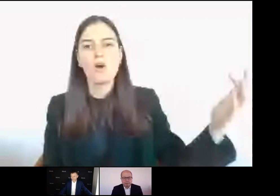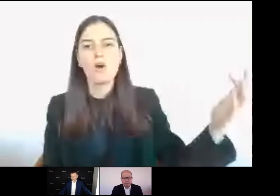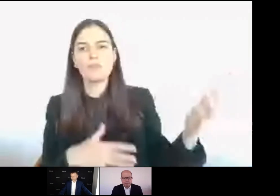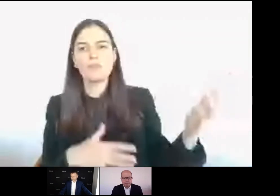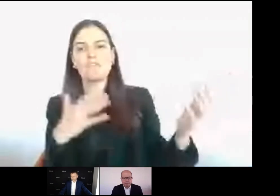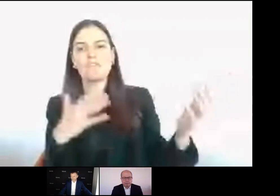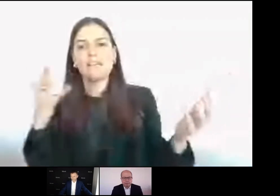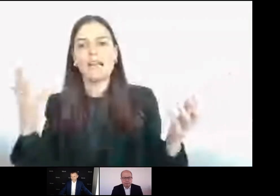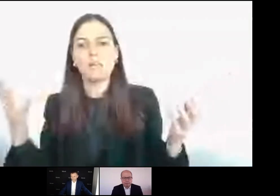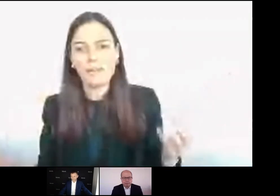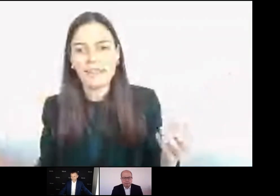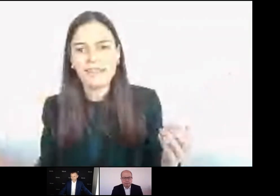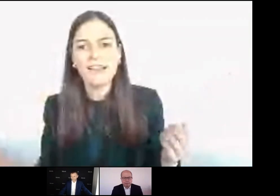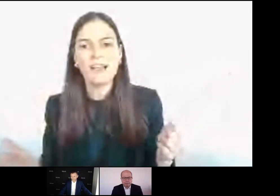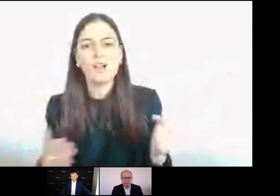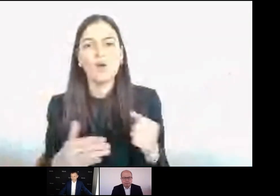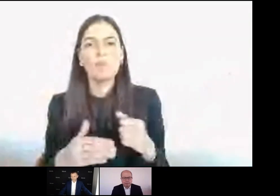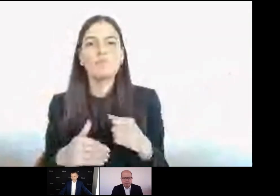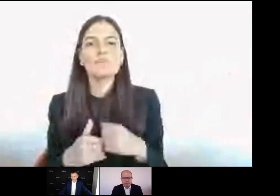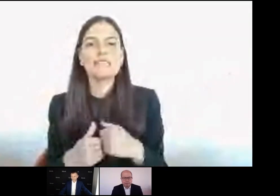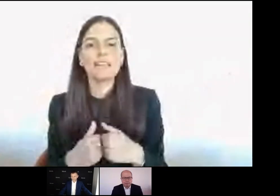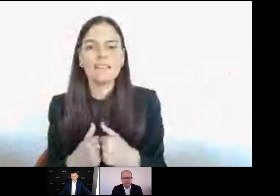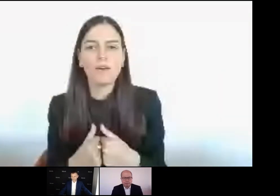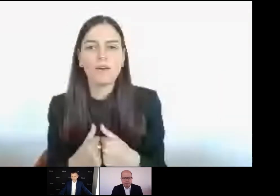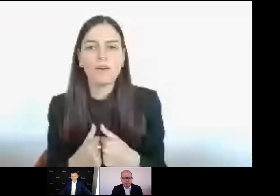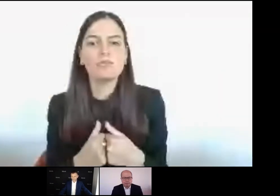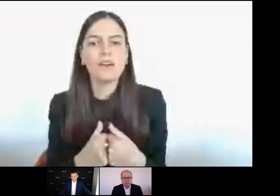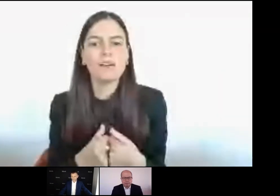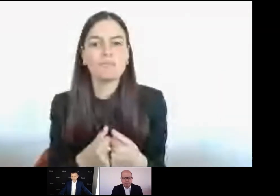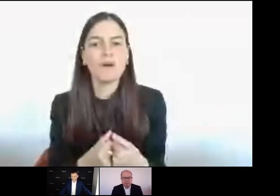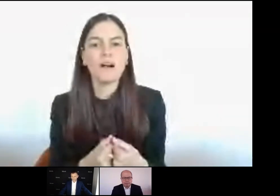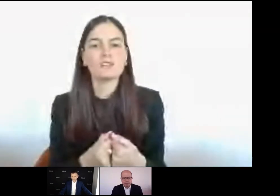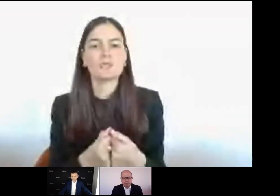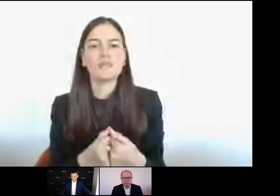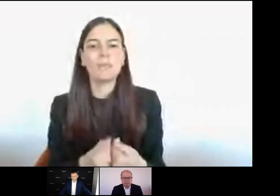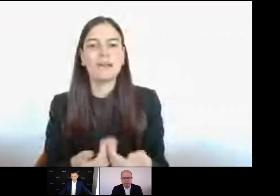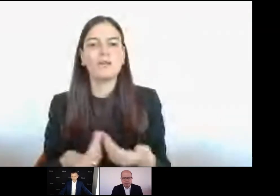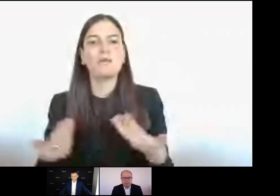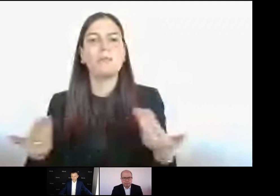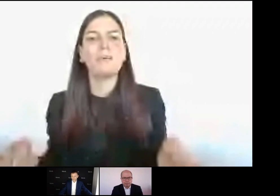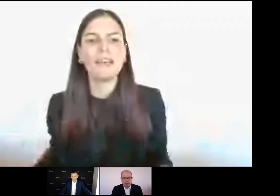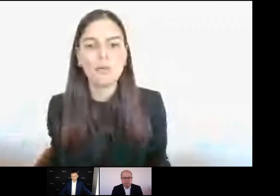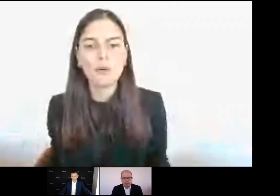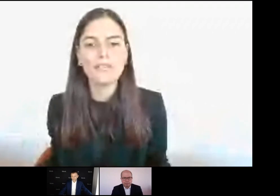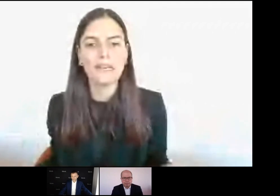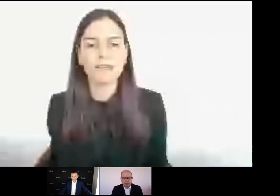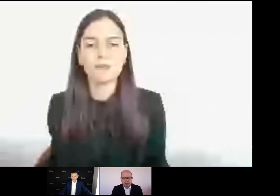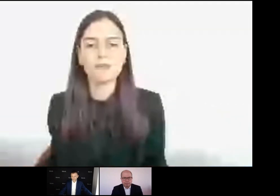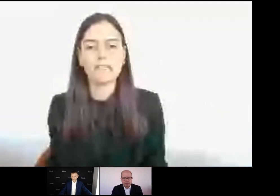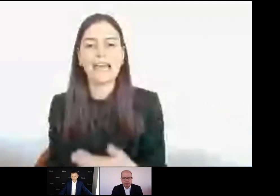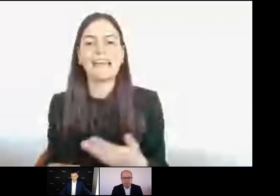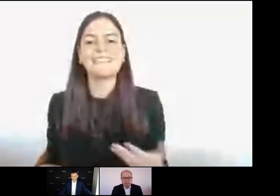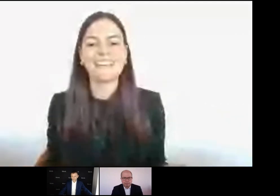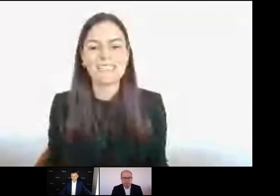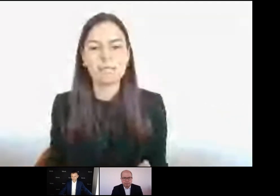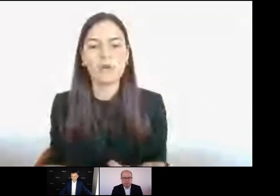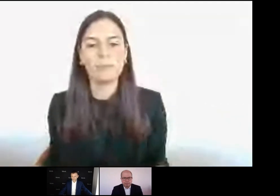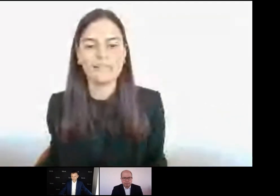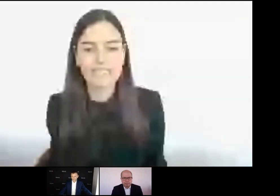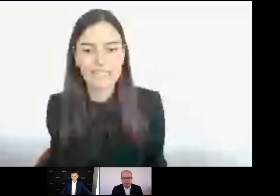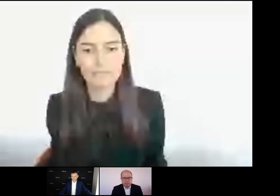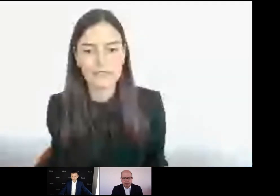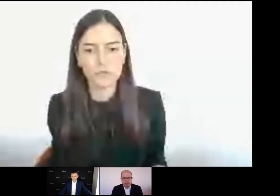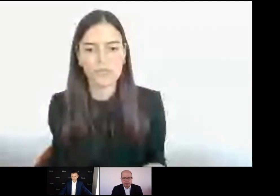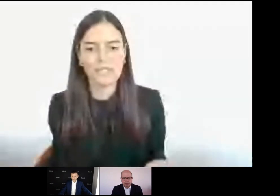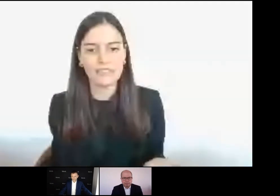PERP, on avait la loi Madelin. Pour certains, on pouvait avoir ce qu'on appelle le PERCO qui accueillait intéressement